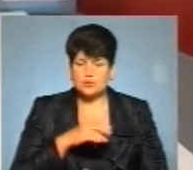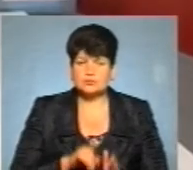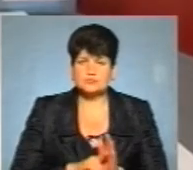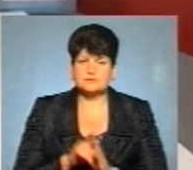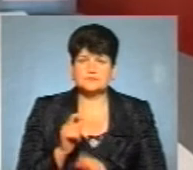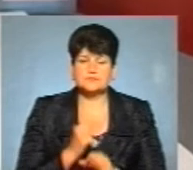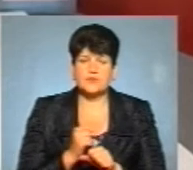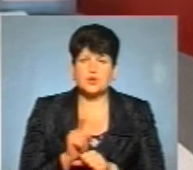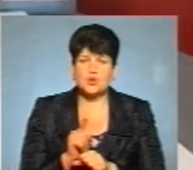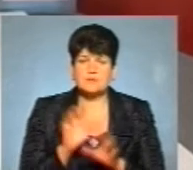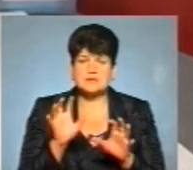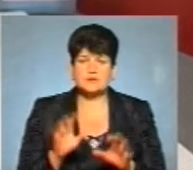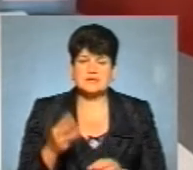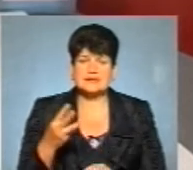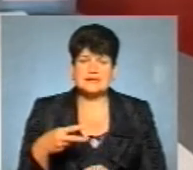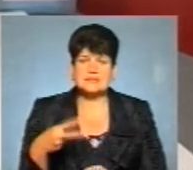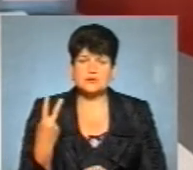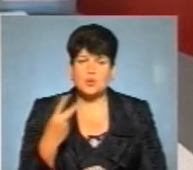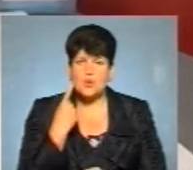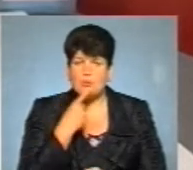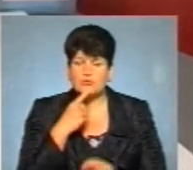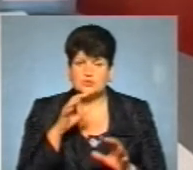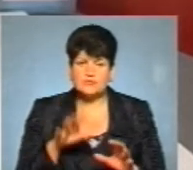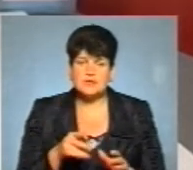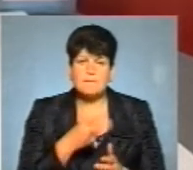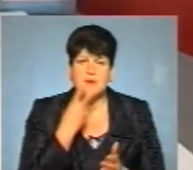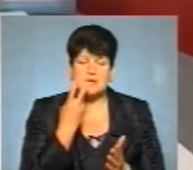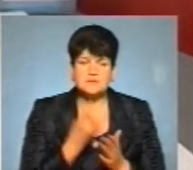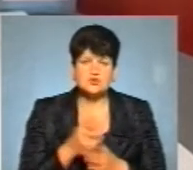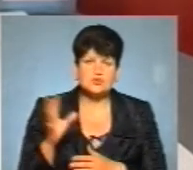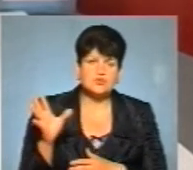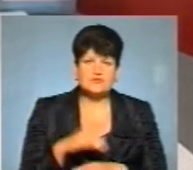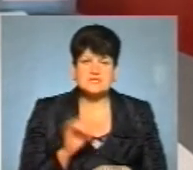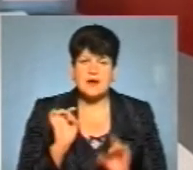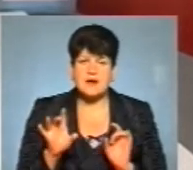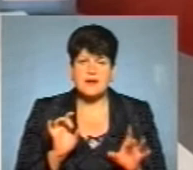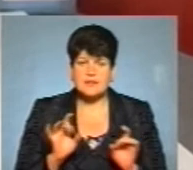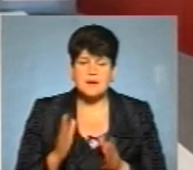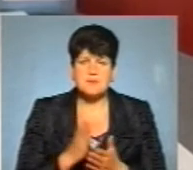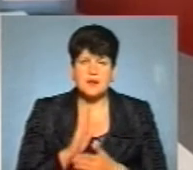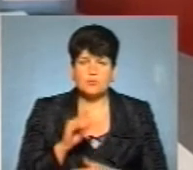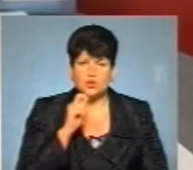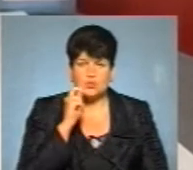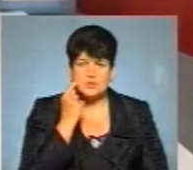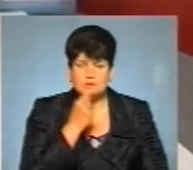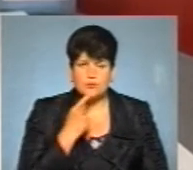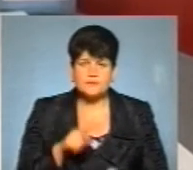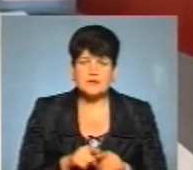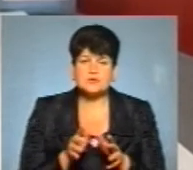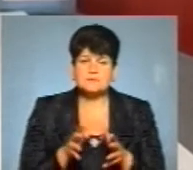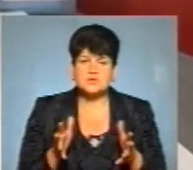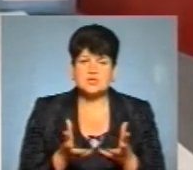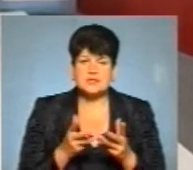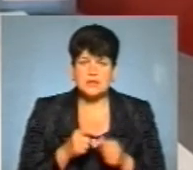чинності норми статті 32 мовного закону. Вони, зокрема, передбачають, що вся реклама повинна бути українською мовою. Також збільшилась